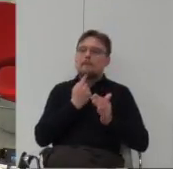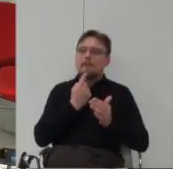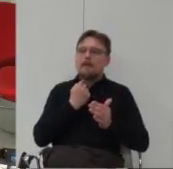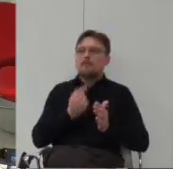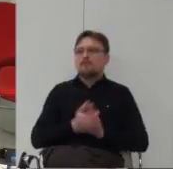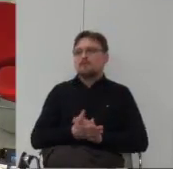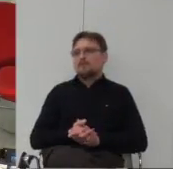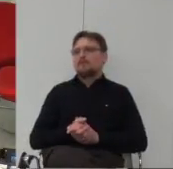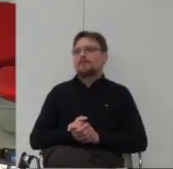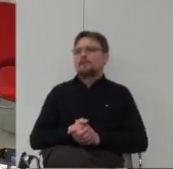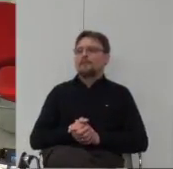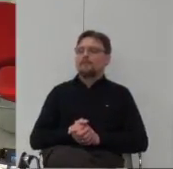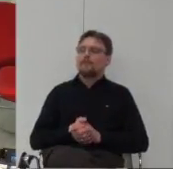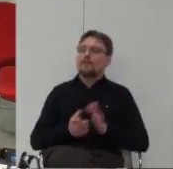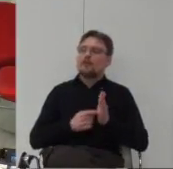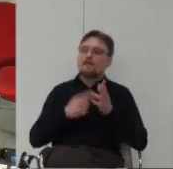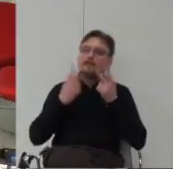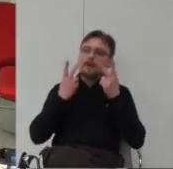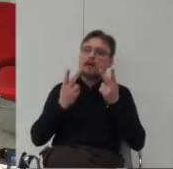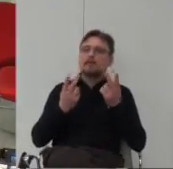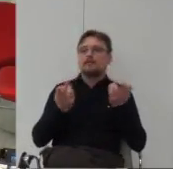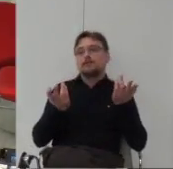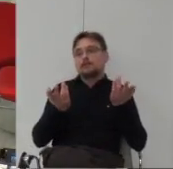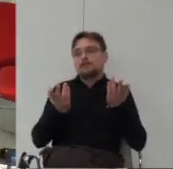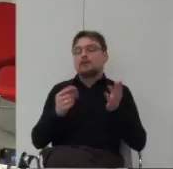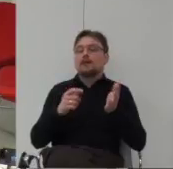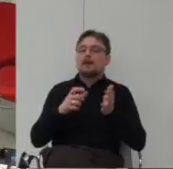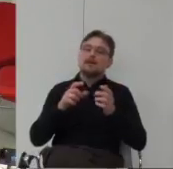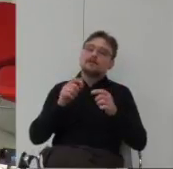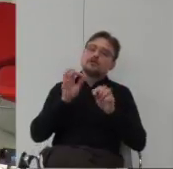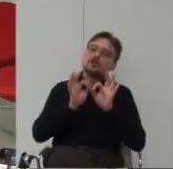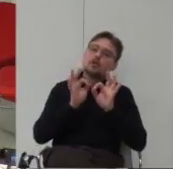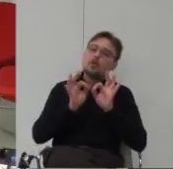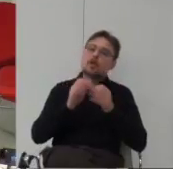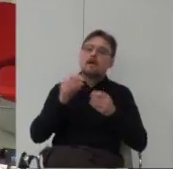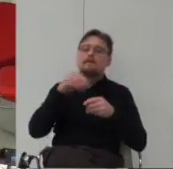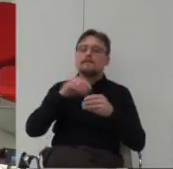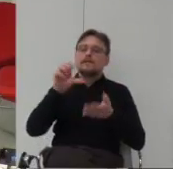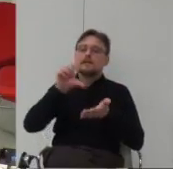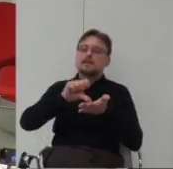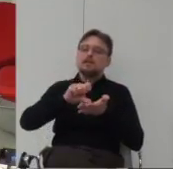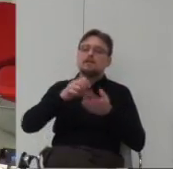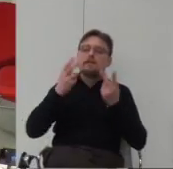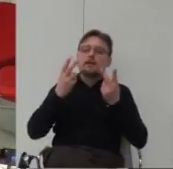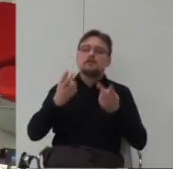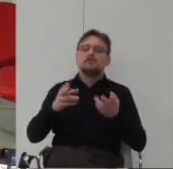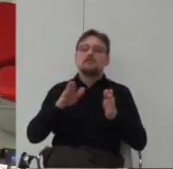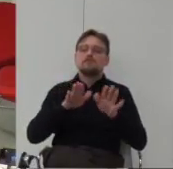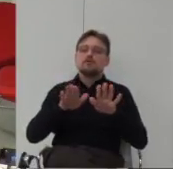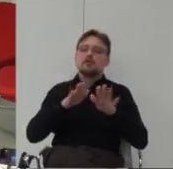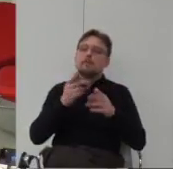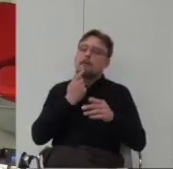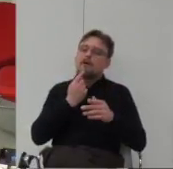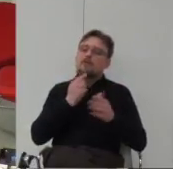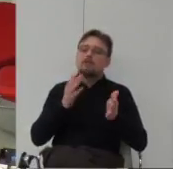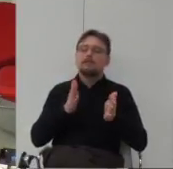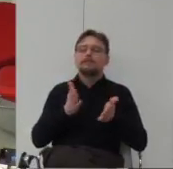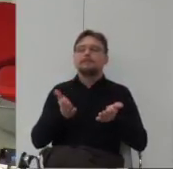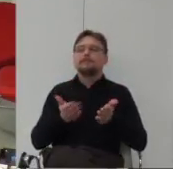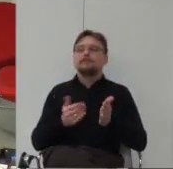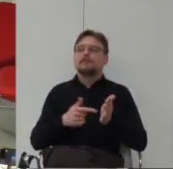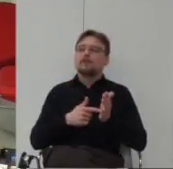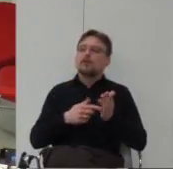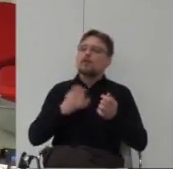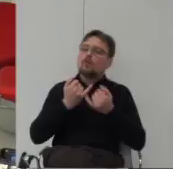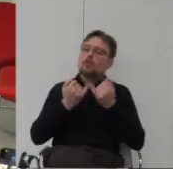jest istotne w przestrzeni miasta, zwłaszcza śródmiejskiej. Tutaj były jakieś różne pomysły na samą szklarnię,